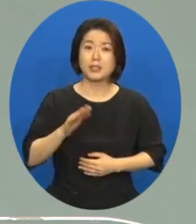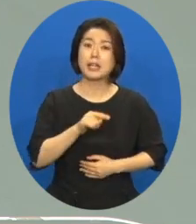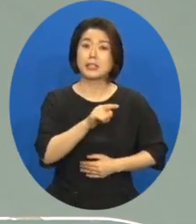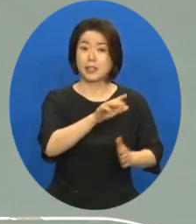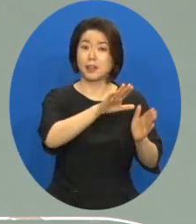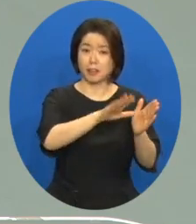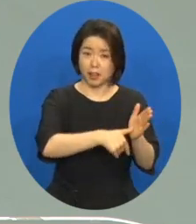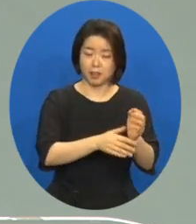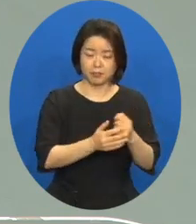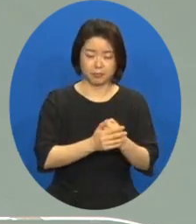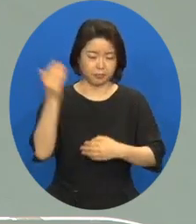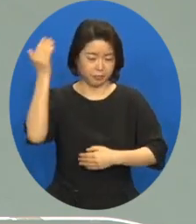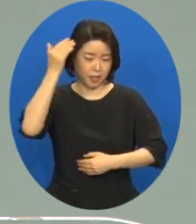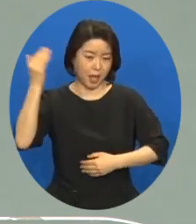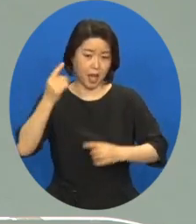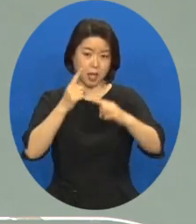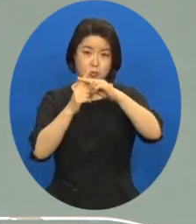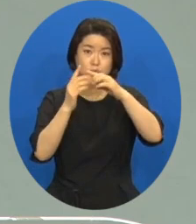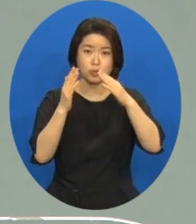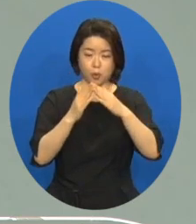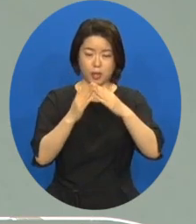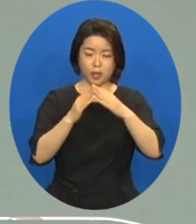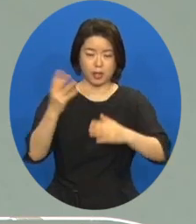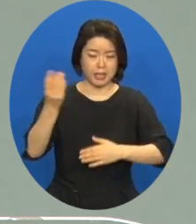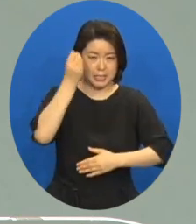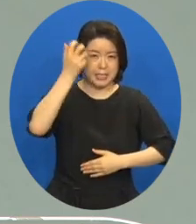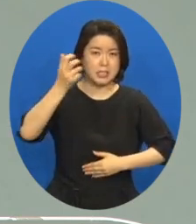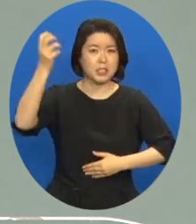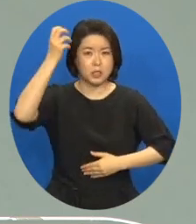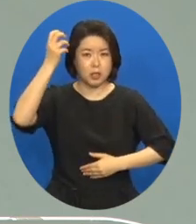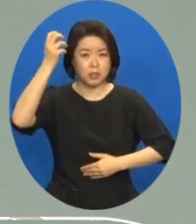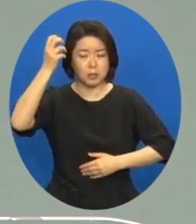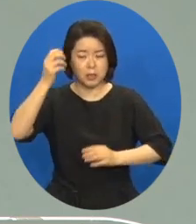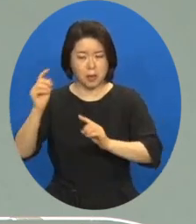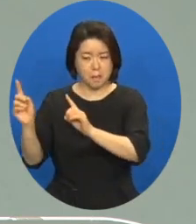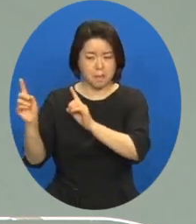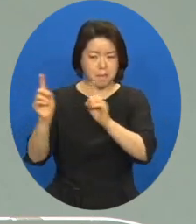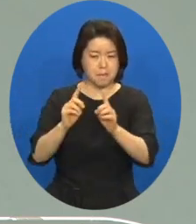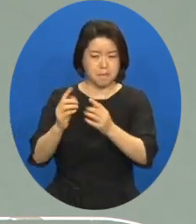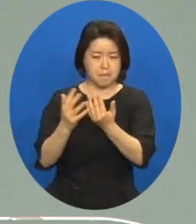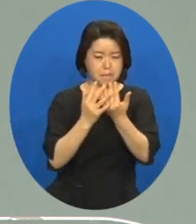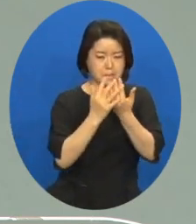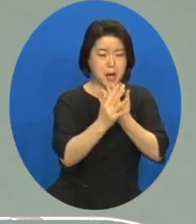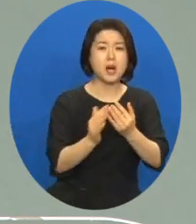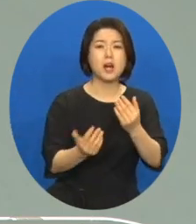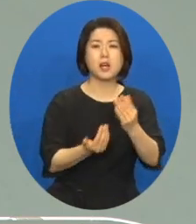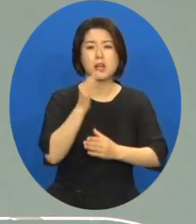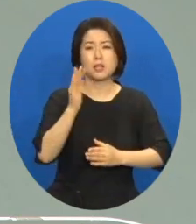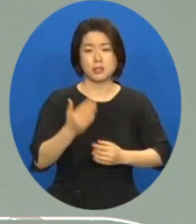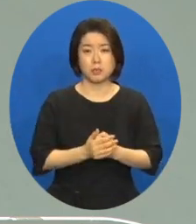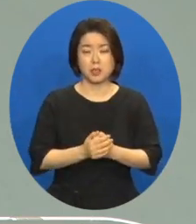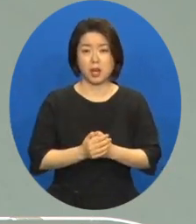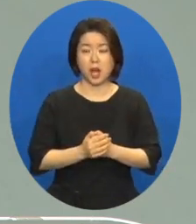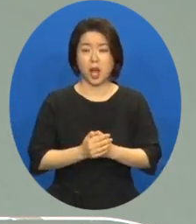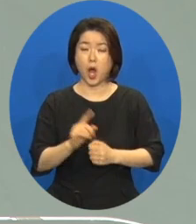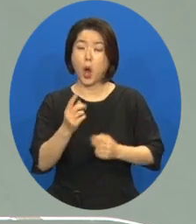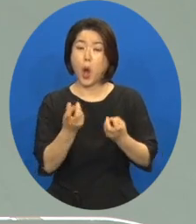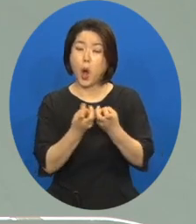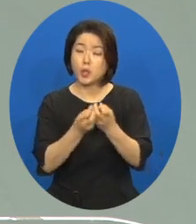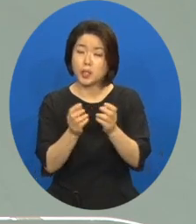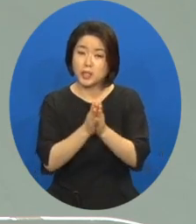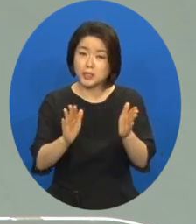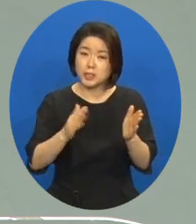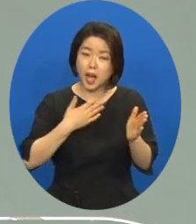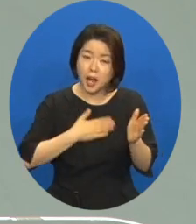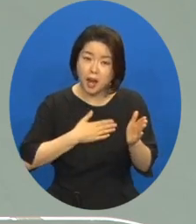그때 한국 교회에 성령의 부흥이 임했어요. 어떻게 그 시작인 줄